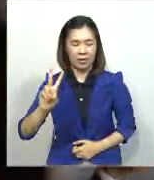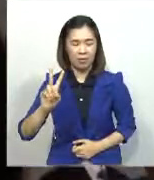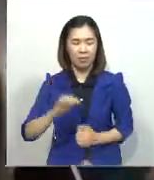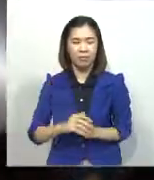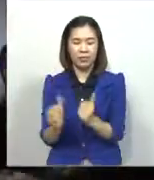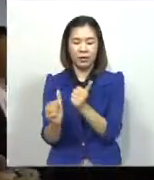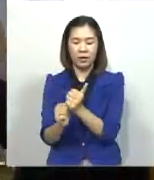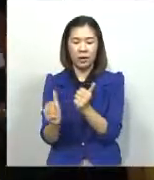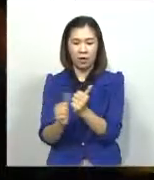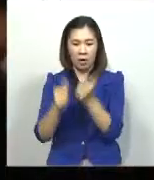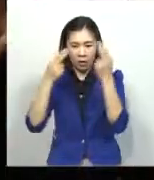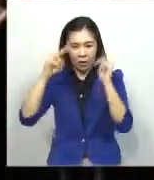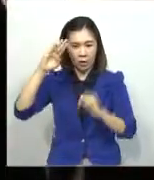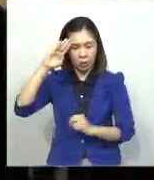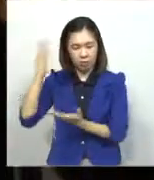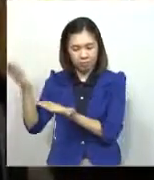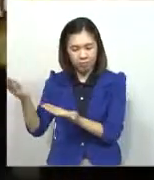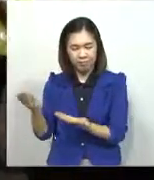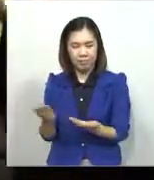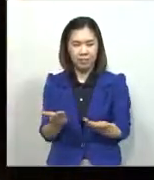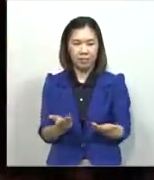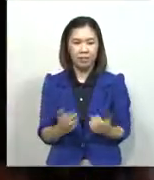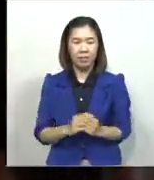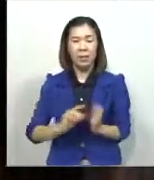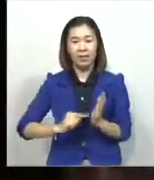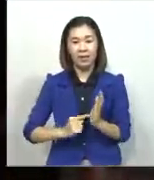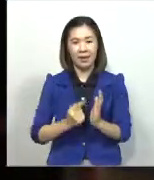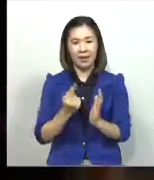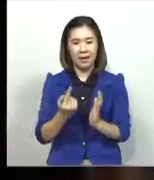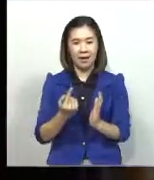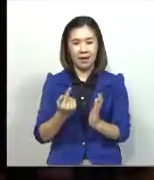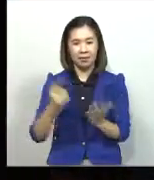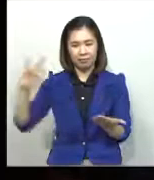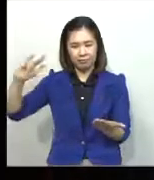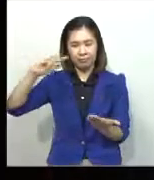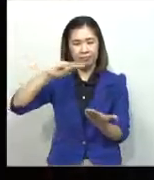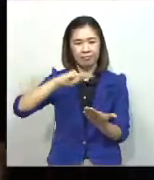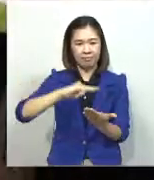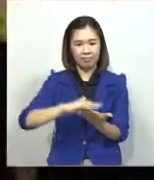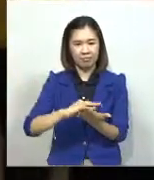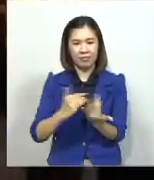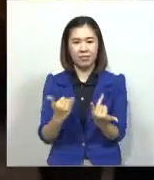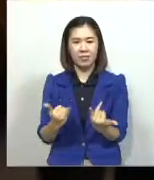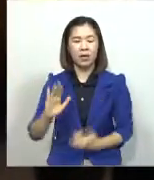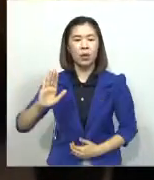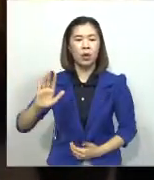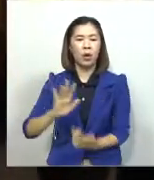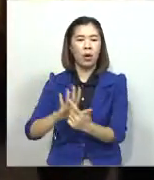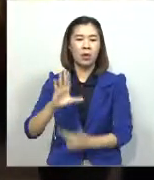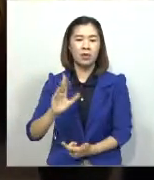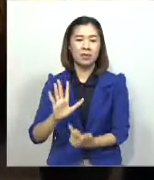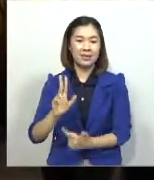ครืองามรองนายกรัฐมนตรีให้การต้อนรับซึ่งนับเป็นครั้งแรกในการเยือนระดับนายกรัฐมนตรีของสาธารณรั